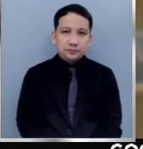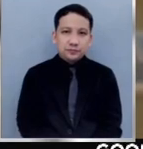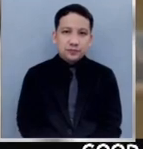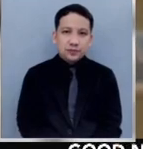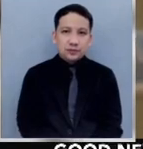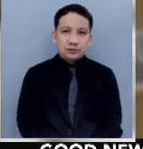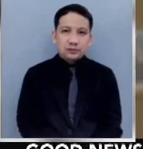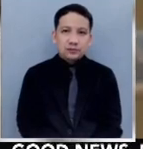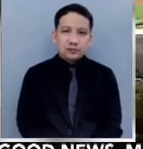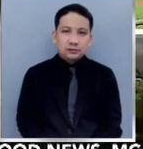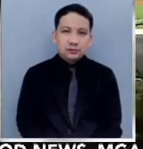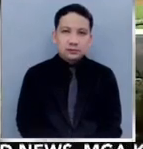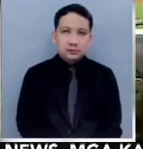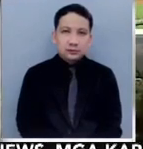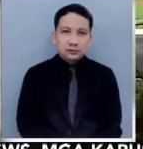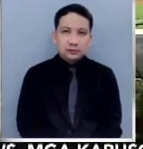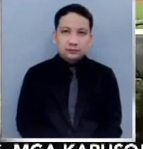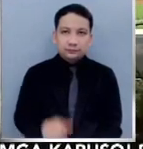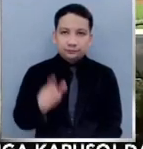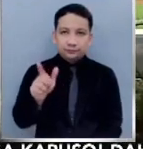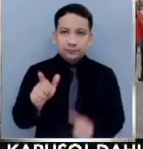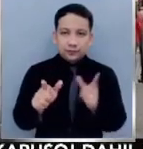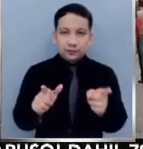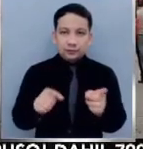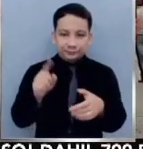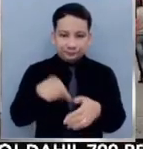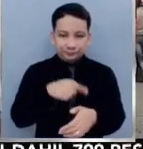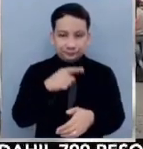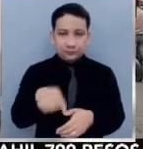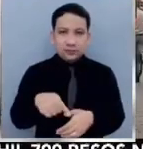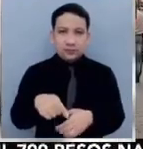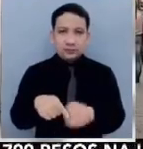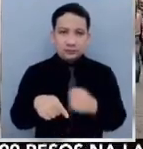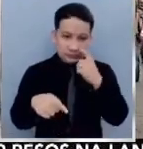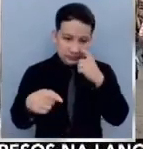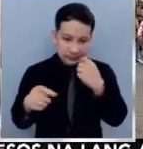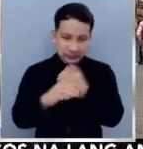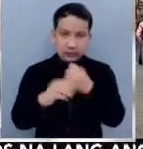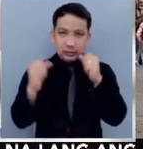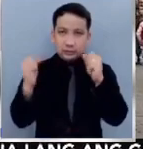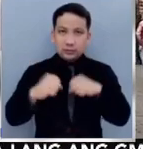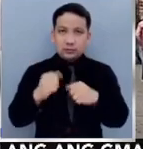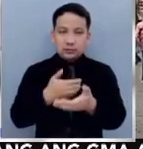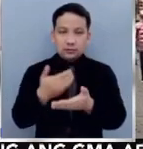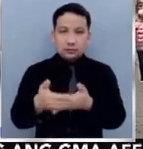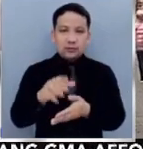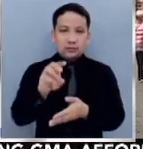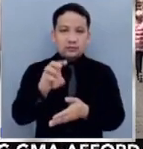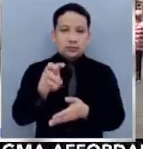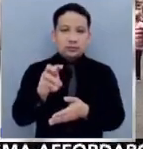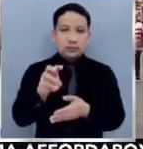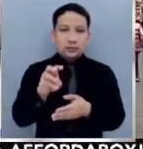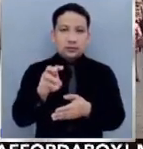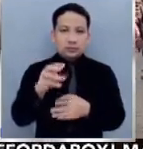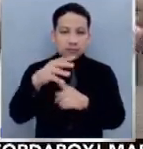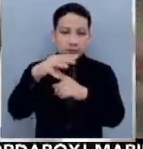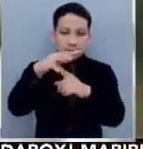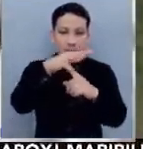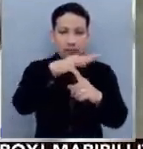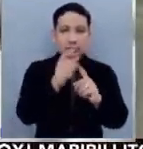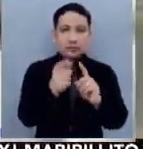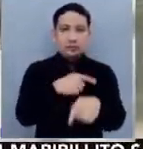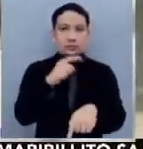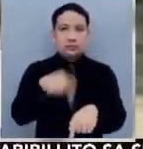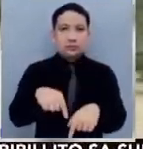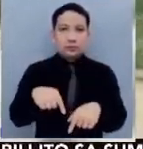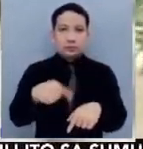Noong 2021, kinansela ng Pilipinas ang kontrata sa pagbili ng 16 na military helicopters mula sa Russia.